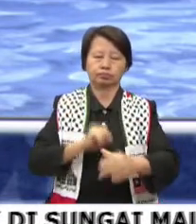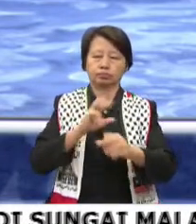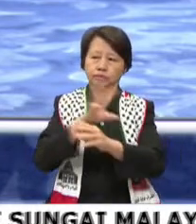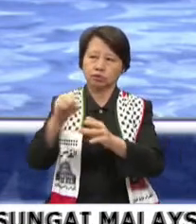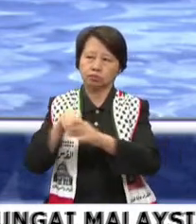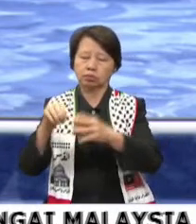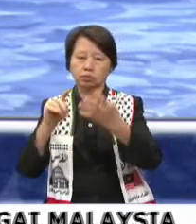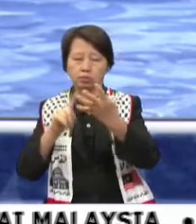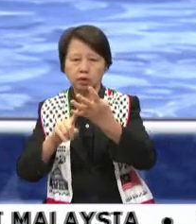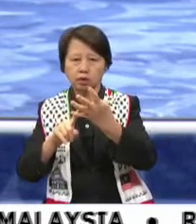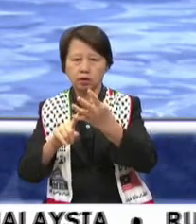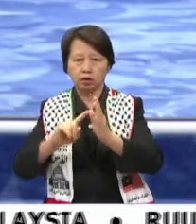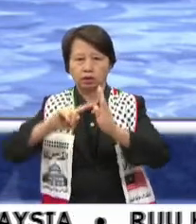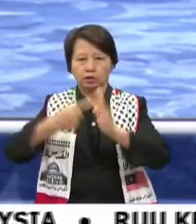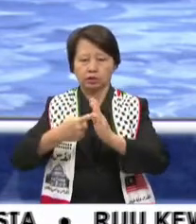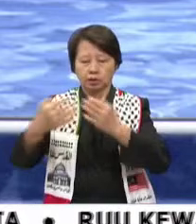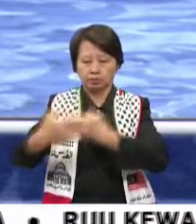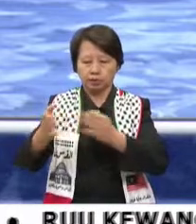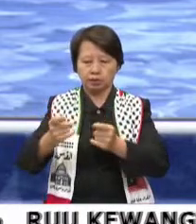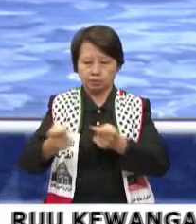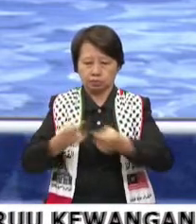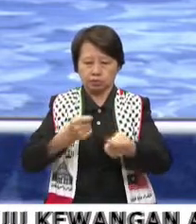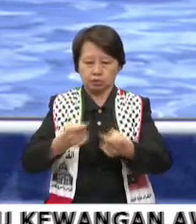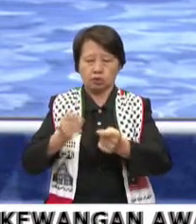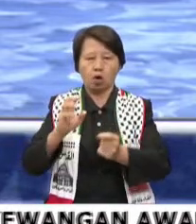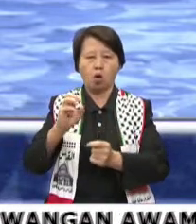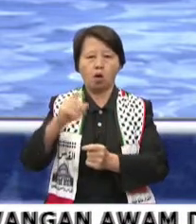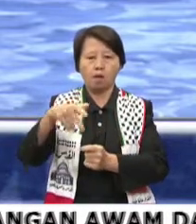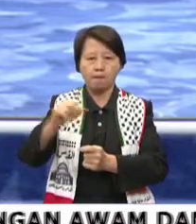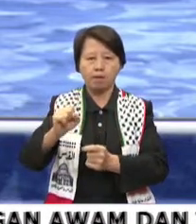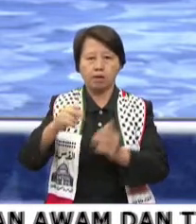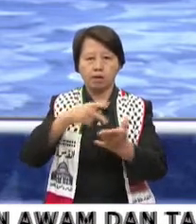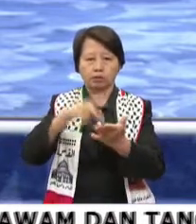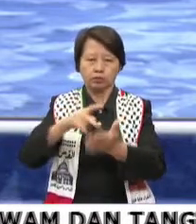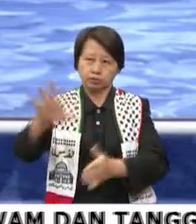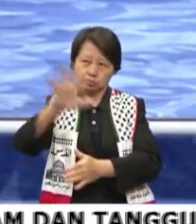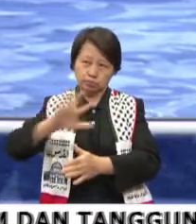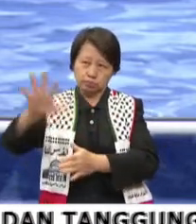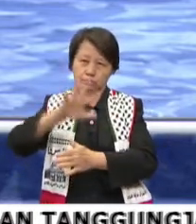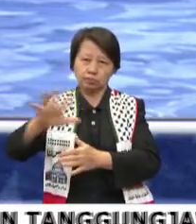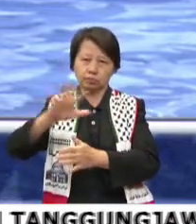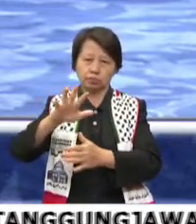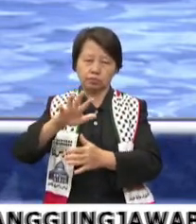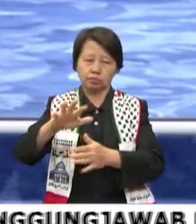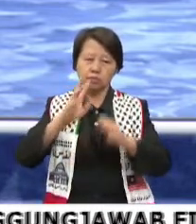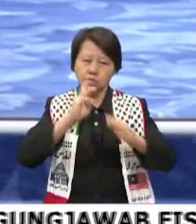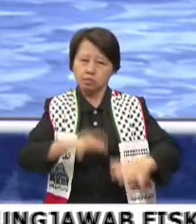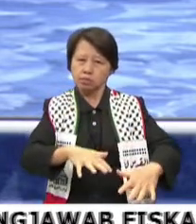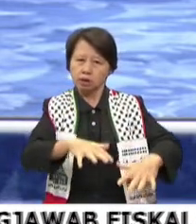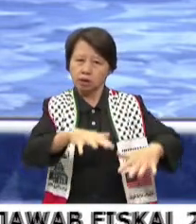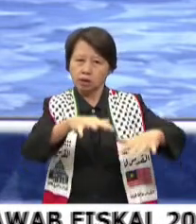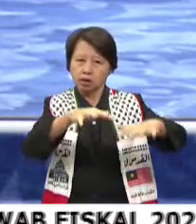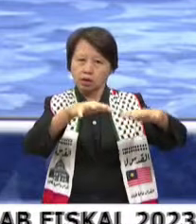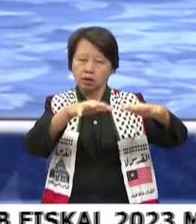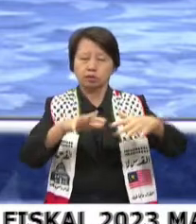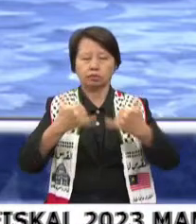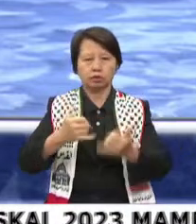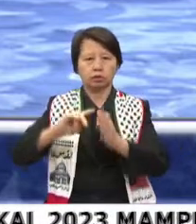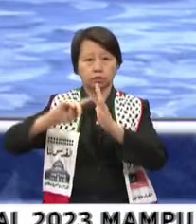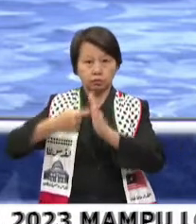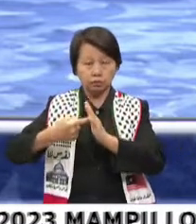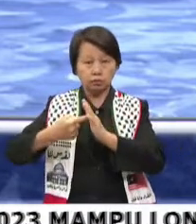termasuk mengaktifkan bilik kawalan operasi pusat ramalan dan amaran banjir yang